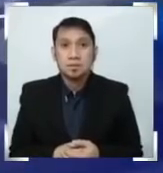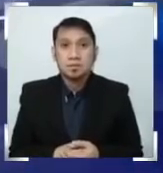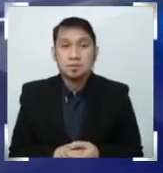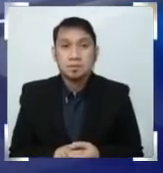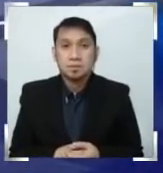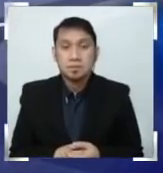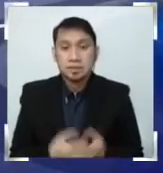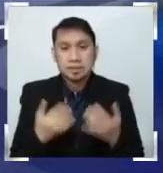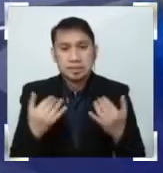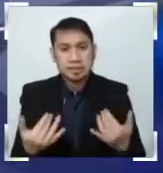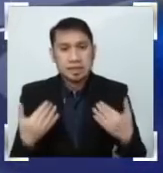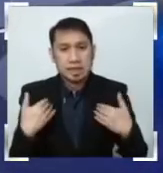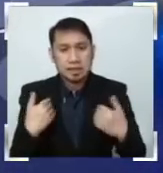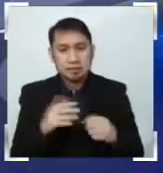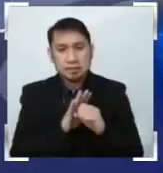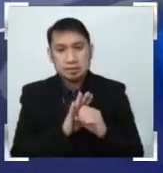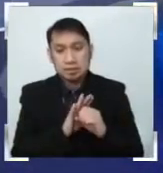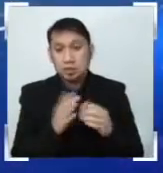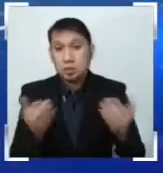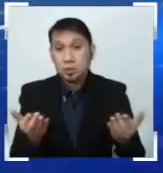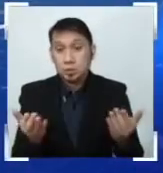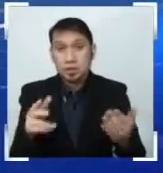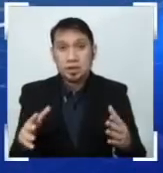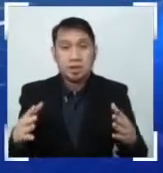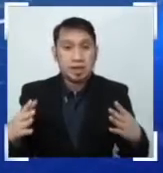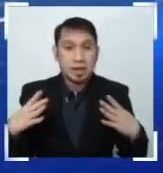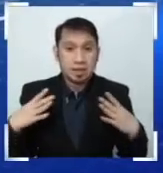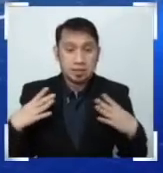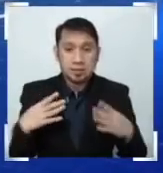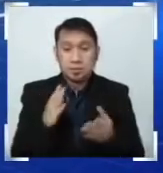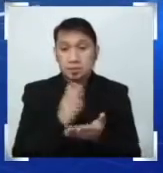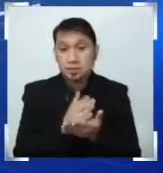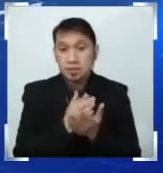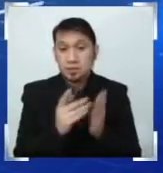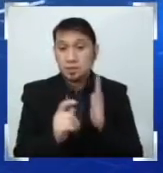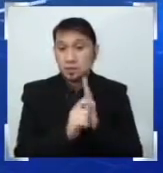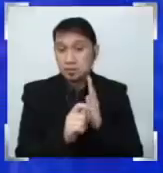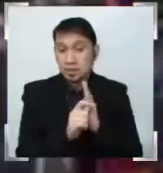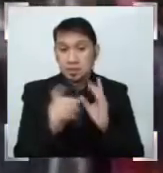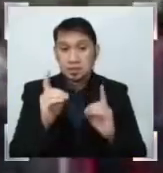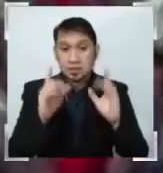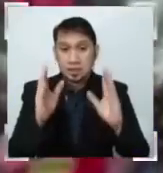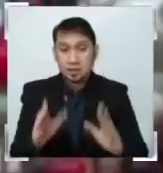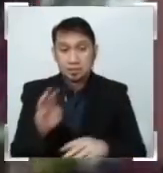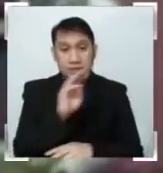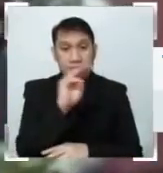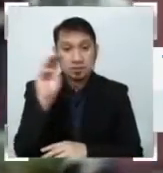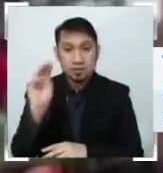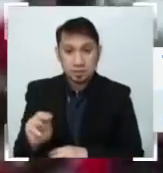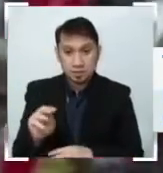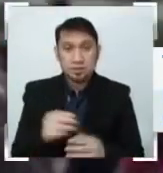Nagkatensyon sa inilunsad na truck holiday o tigil biyahe ng ilang truck drivers sa Maynila.